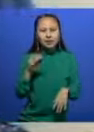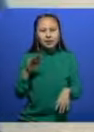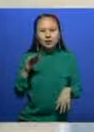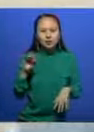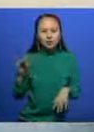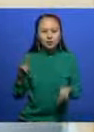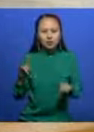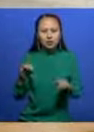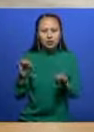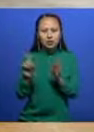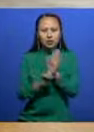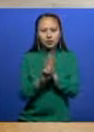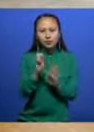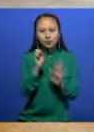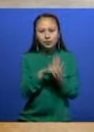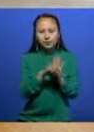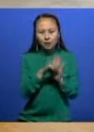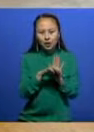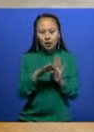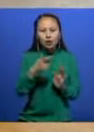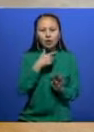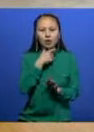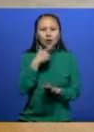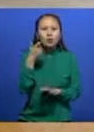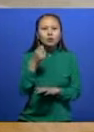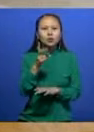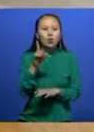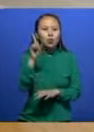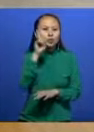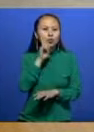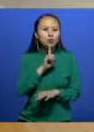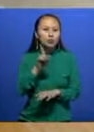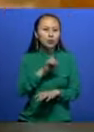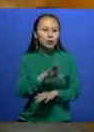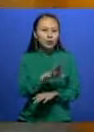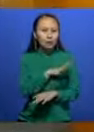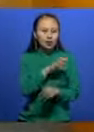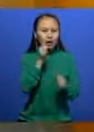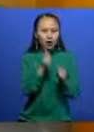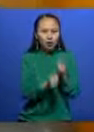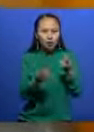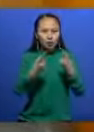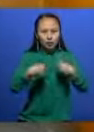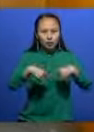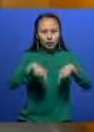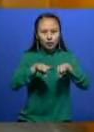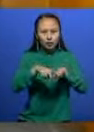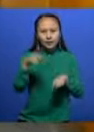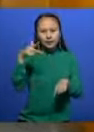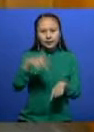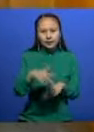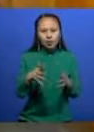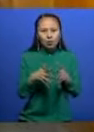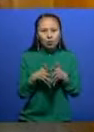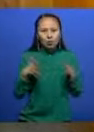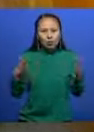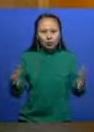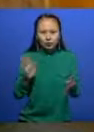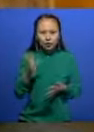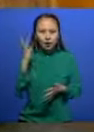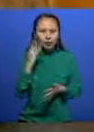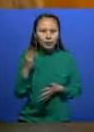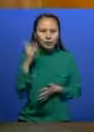арнайы сейфтерге салынды. Еске сала кетейік, дауыс берушілерге ыңғайлы болу үшін әрбір учаскедегі адам саны 3000-нан аспайды. Сондай-ақ